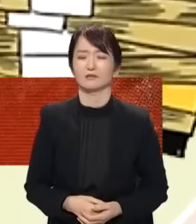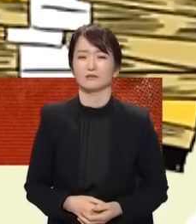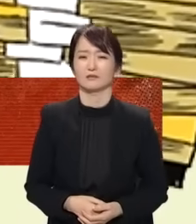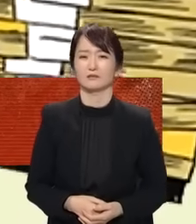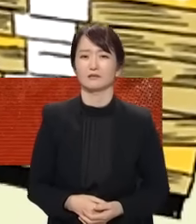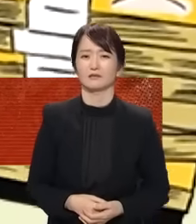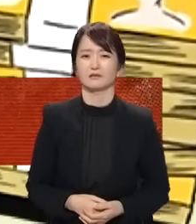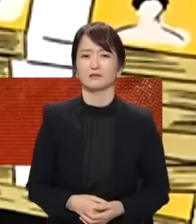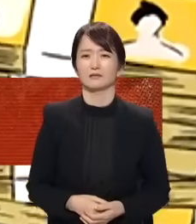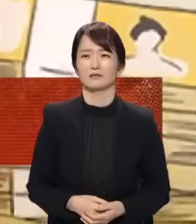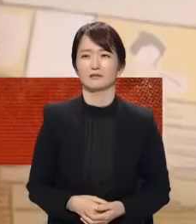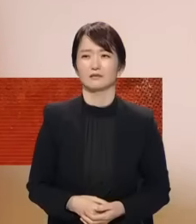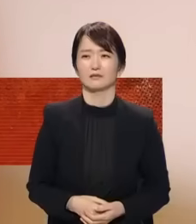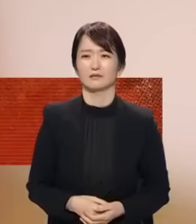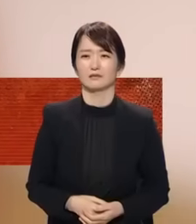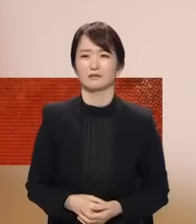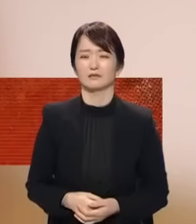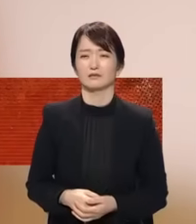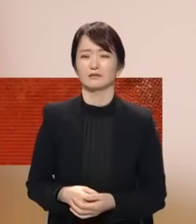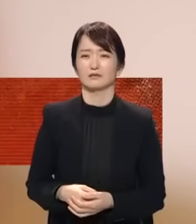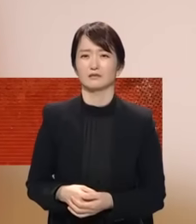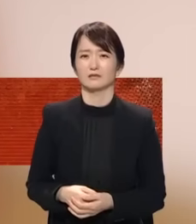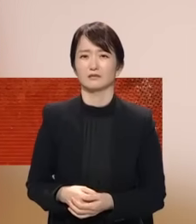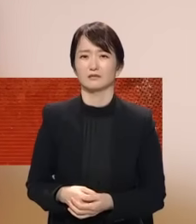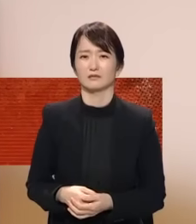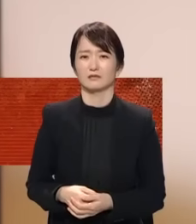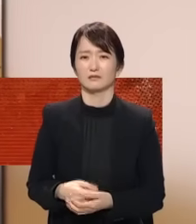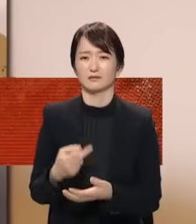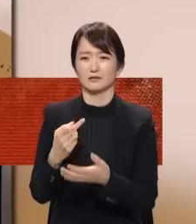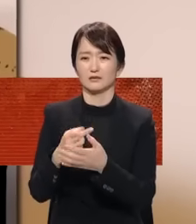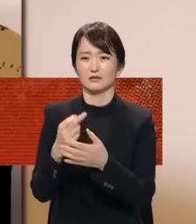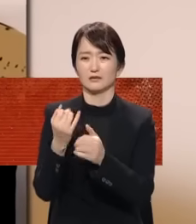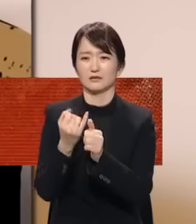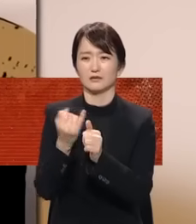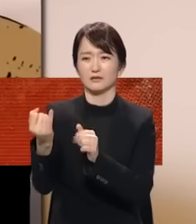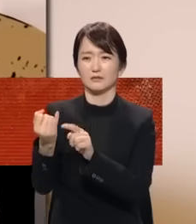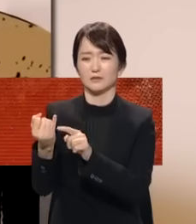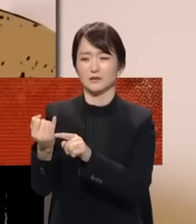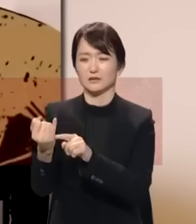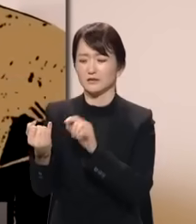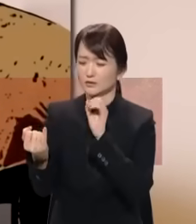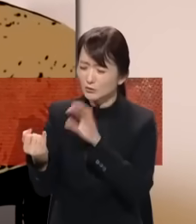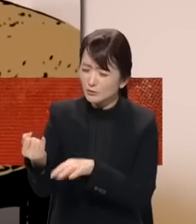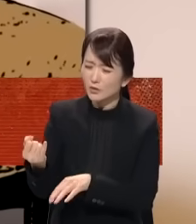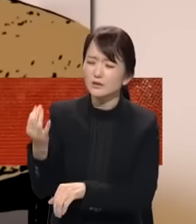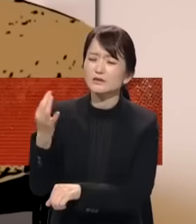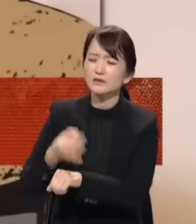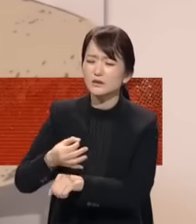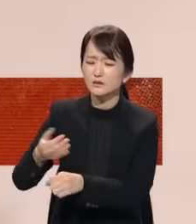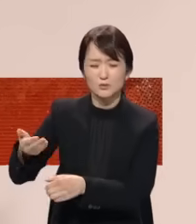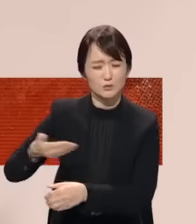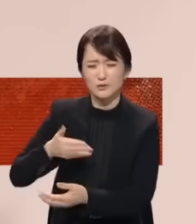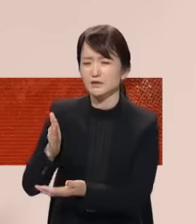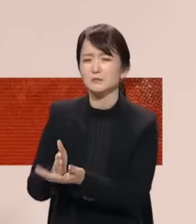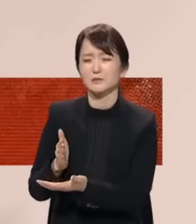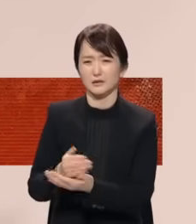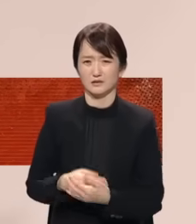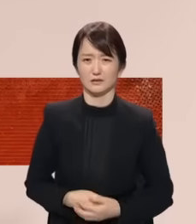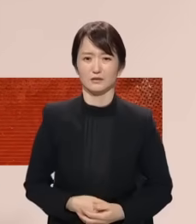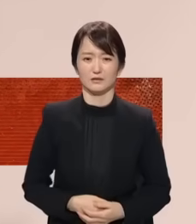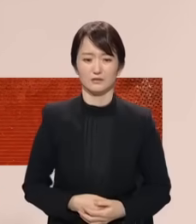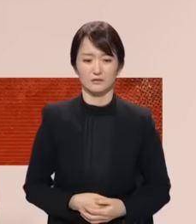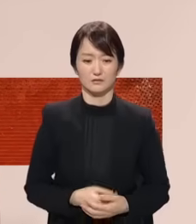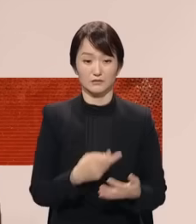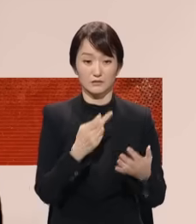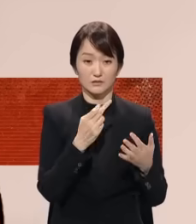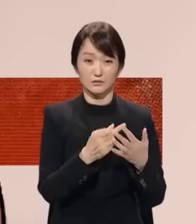교수님, 네. 그러면은 큰 며느리 앞에서는 아이고 너 이런 거 뭐 굳이 사서 보내냐, 아이고 우리 아기 막 이래놓고 둘째